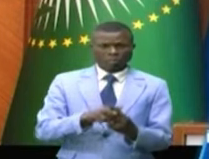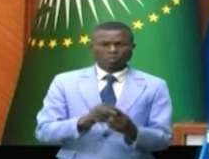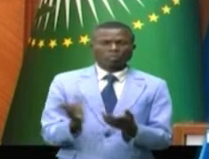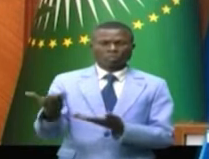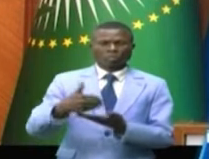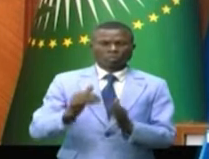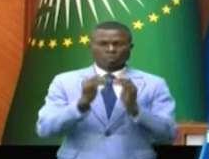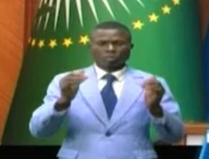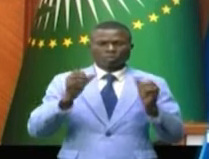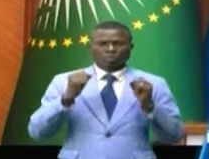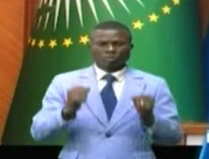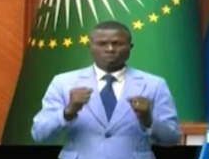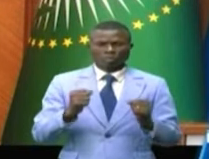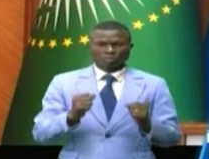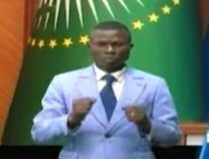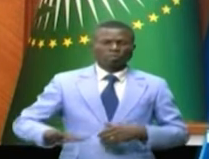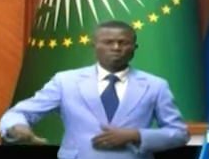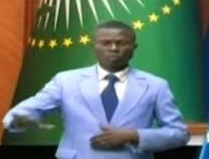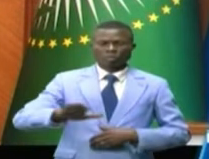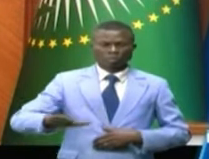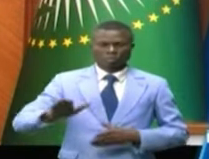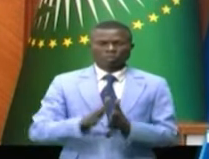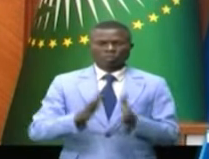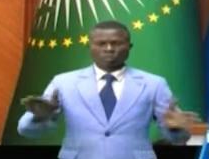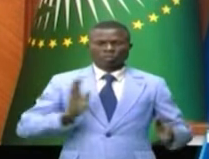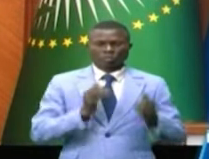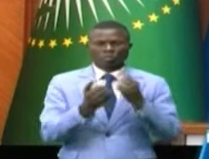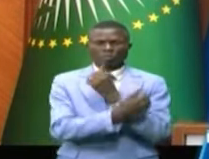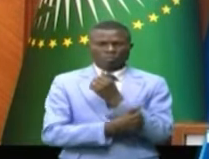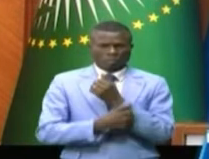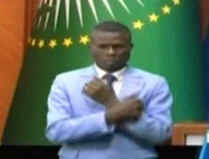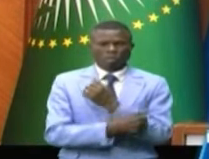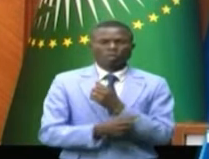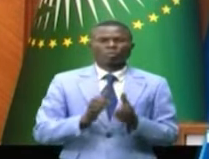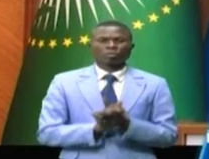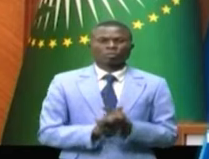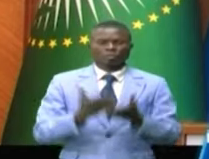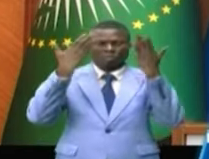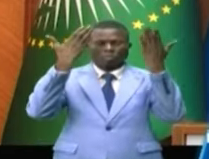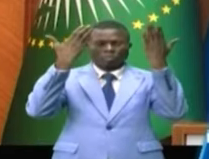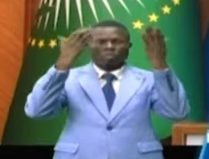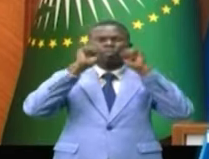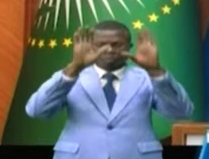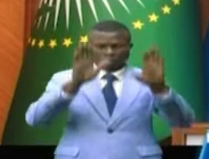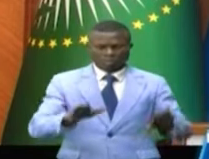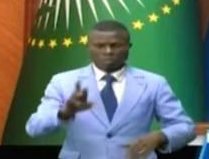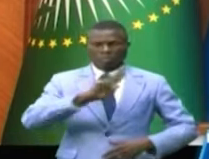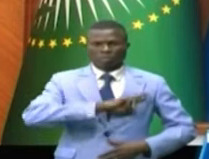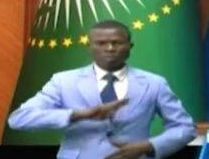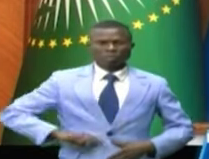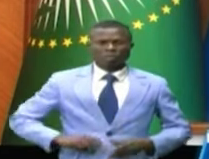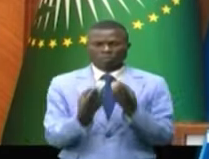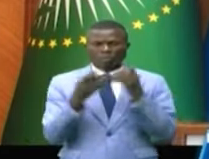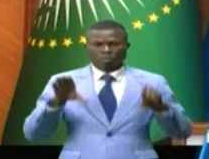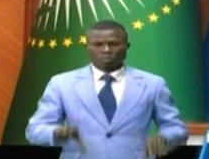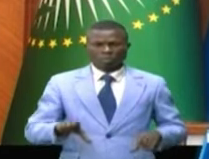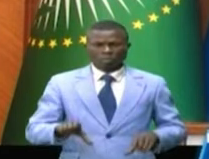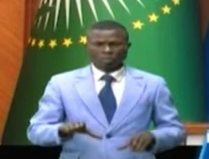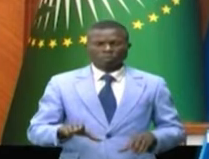paix durable sur toute l'étendue de notre pays. Que Dieu bénisse la République démocratique du